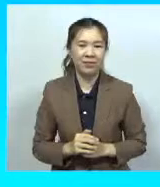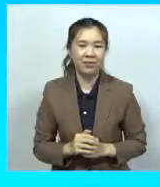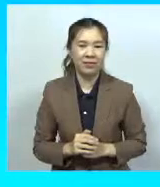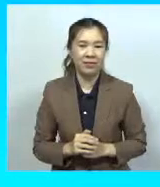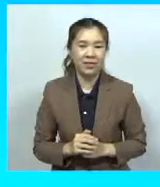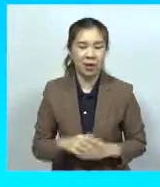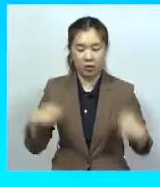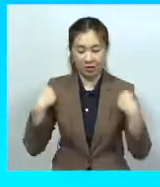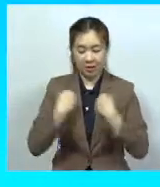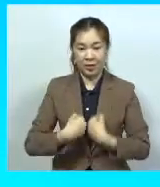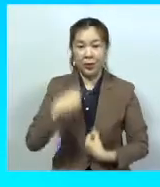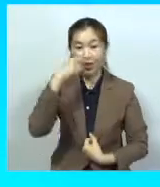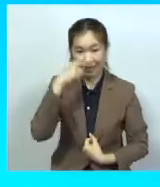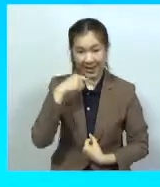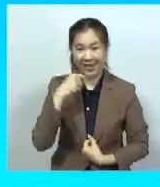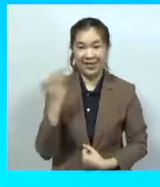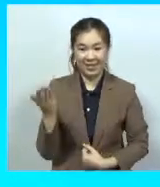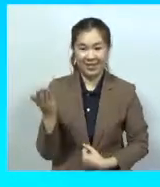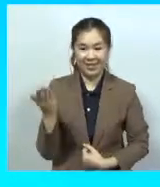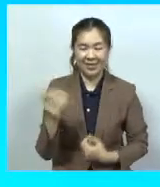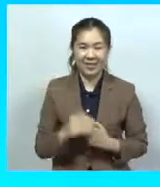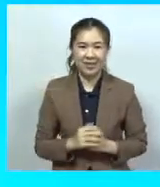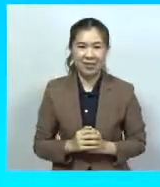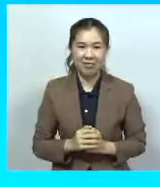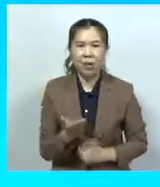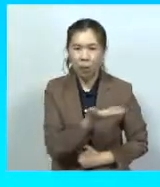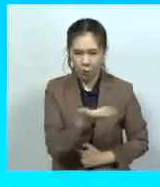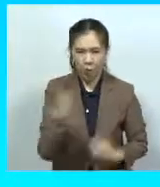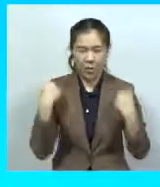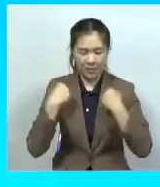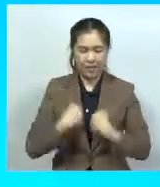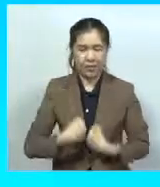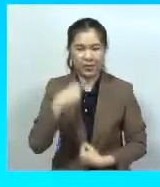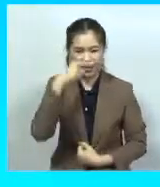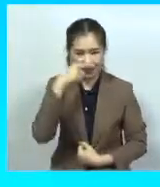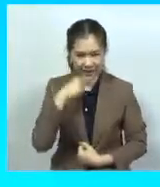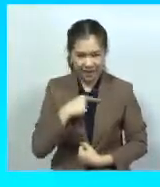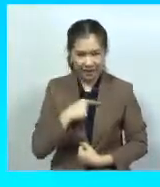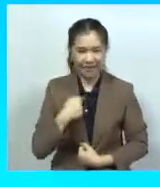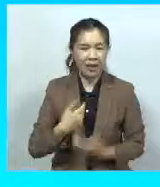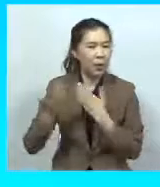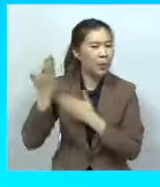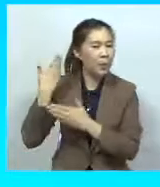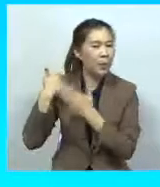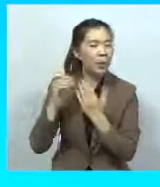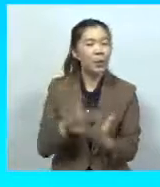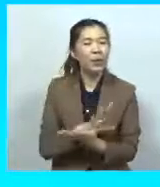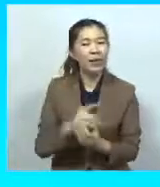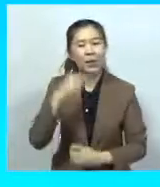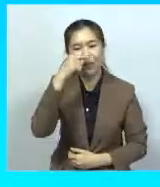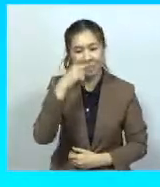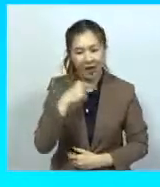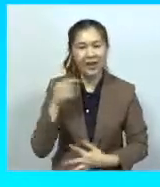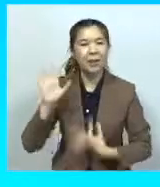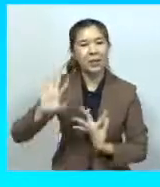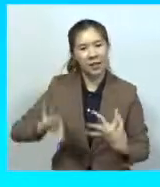าสได้ไปก็ต้องใส่ชุดไทยแบบนี้นะเขาเชิญชวนเลยนะคะว่าให้ใส่เสื้อผ้าเป็นชุดไทยจะได้สืบสานประเพณีนะคะแล้วก็มารำวง